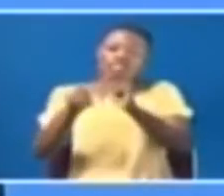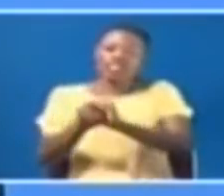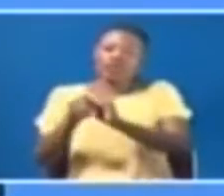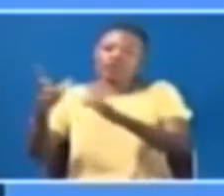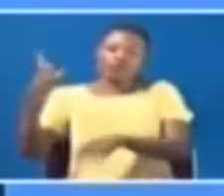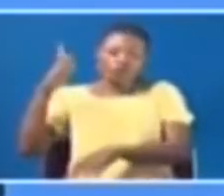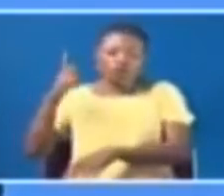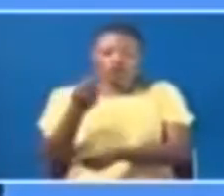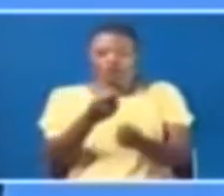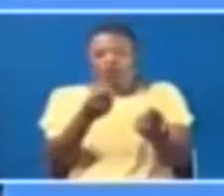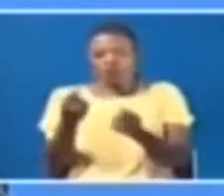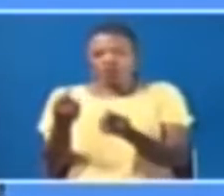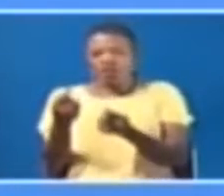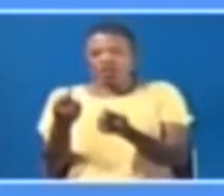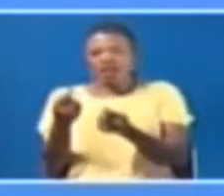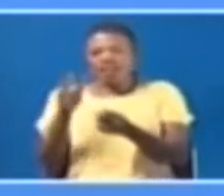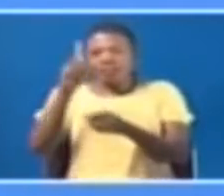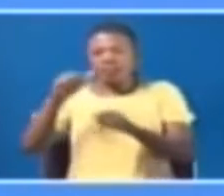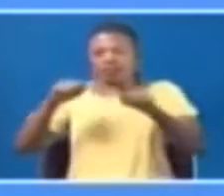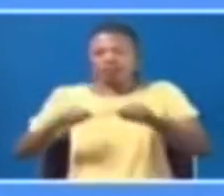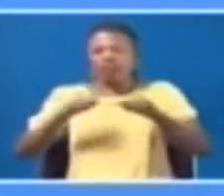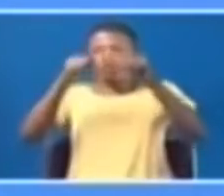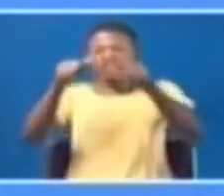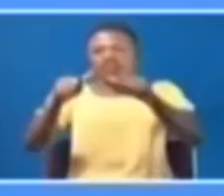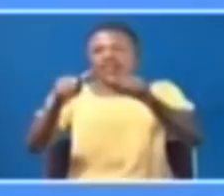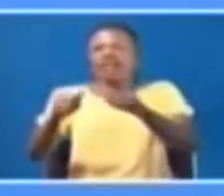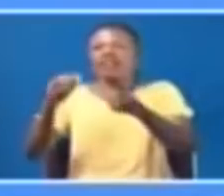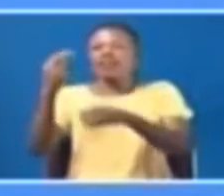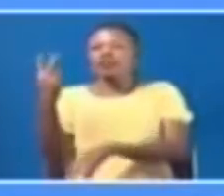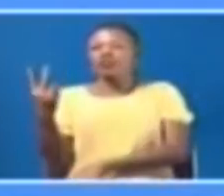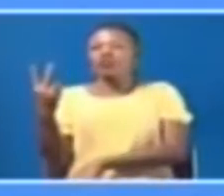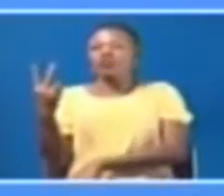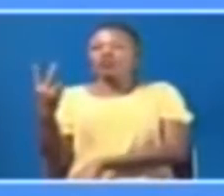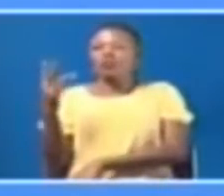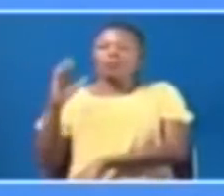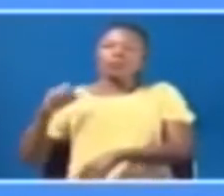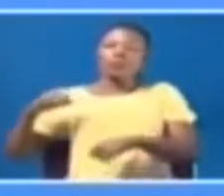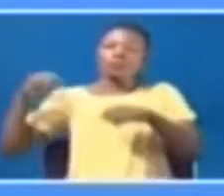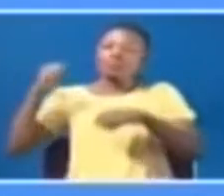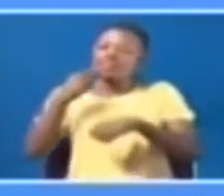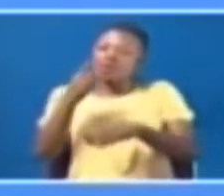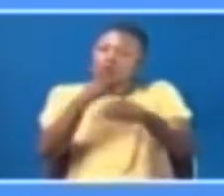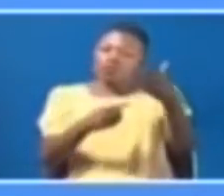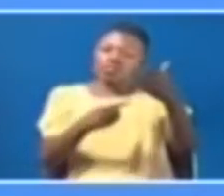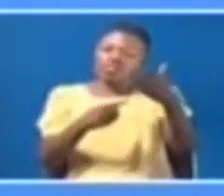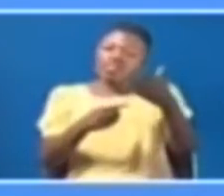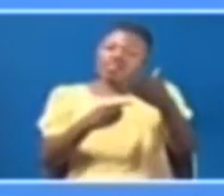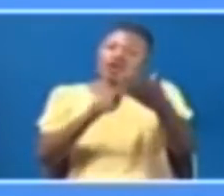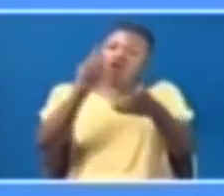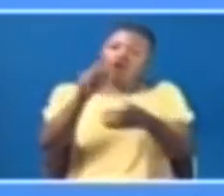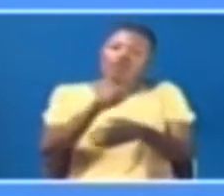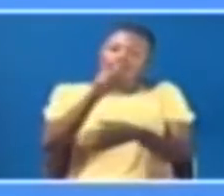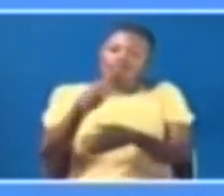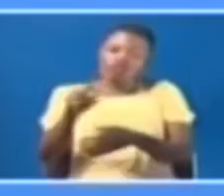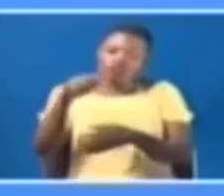na kulazimu yaahirishwe, huku katika tukio la pili mwenyekiti wa kamati alisema kuwa pia marekebisho yaahirishwe